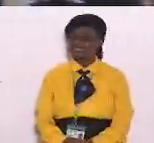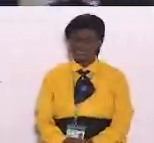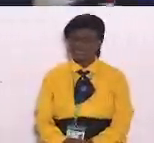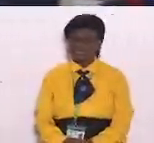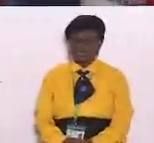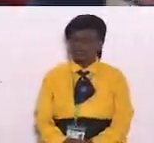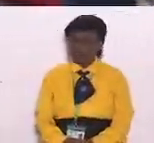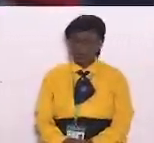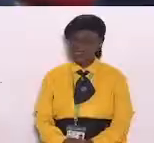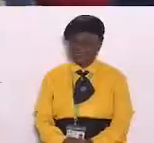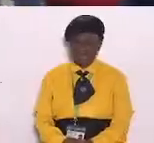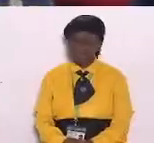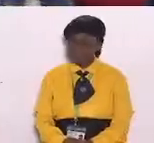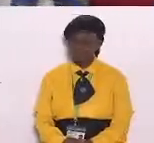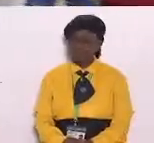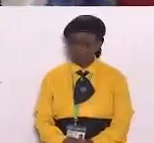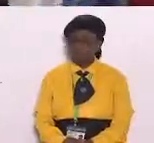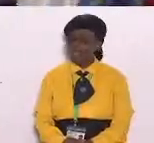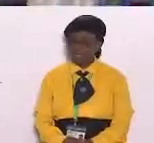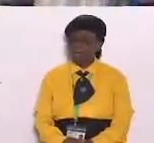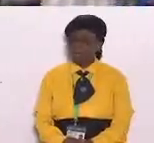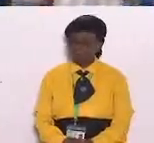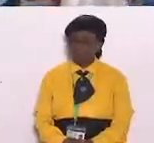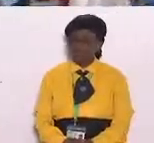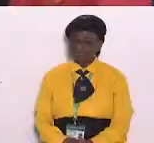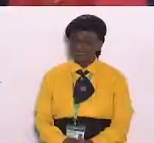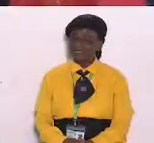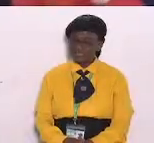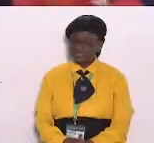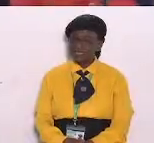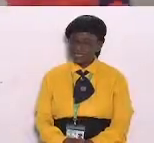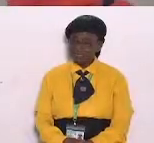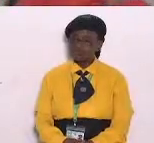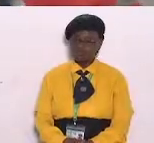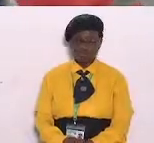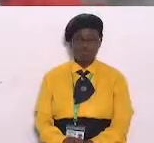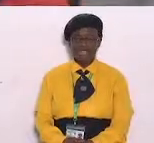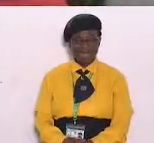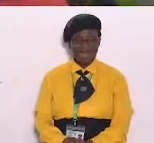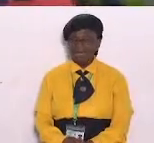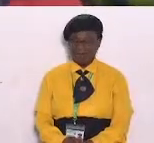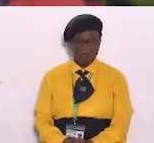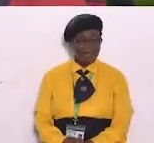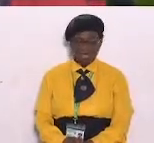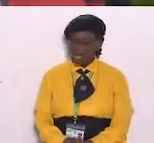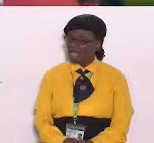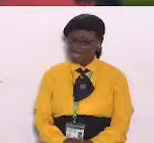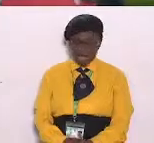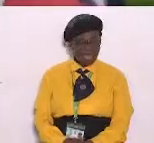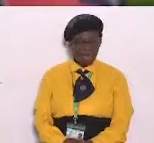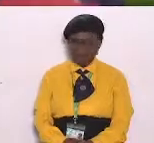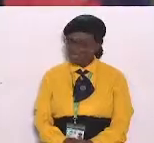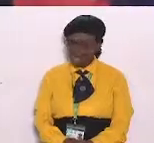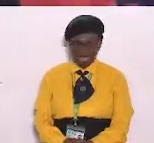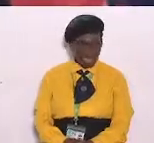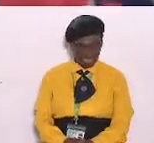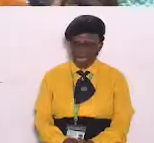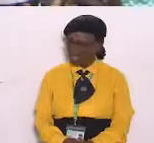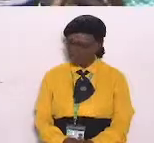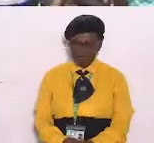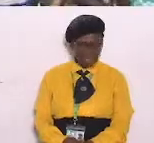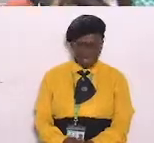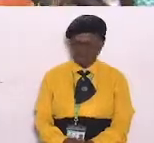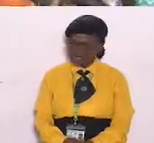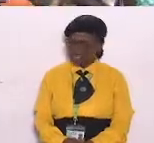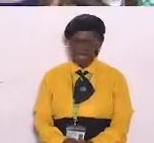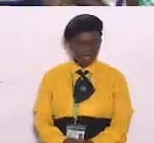serviteur seigneur fais jaillir sur moi tout ce que j'ai besoin pour prend prospérer dans la